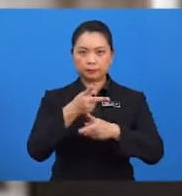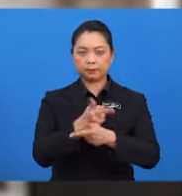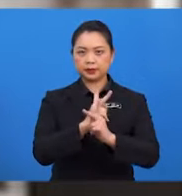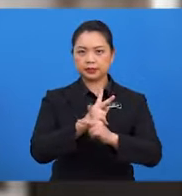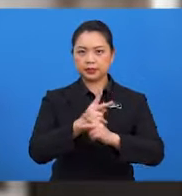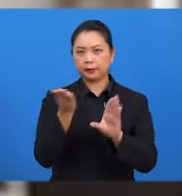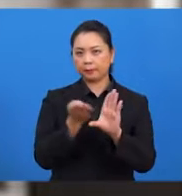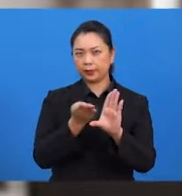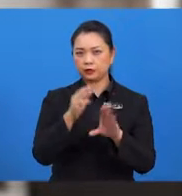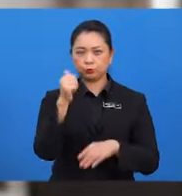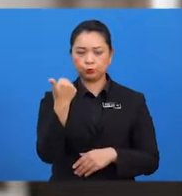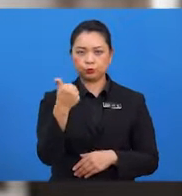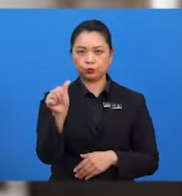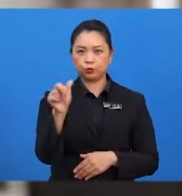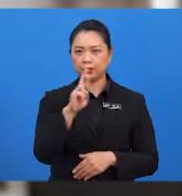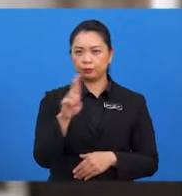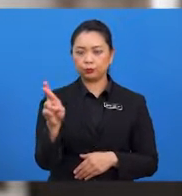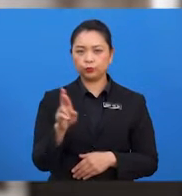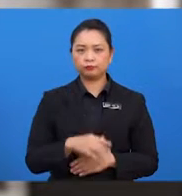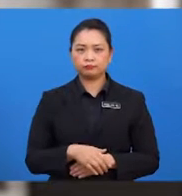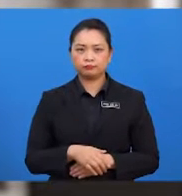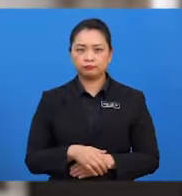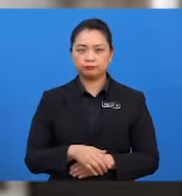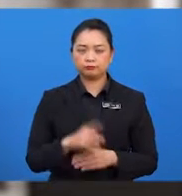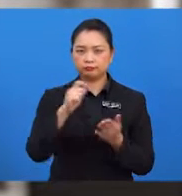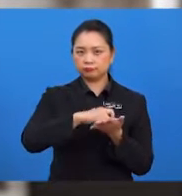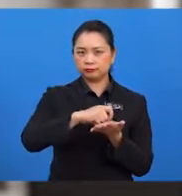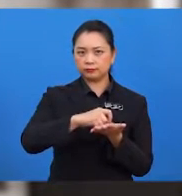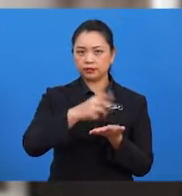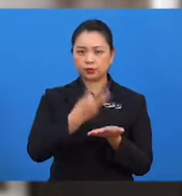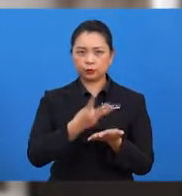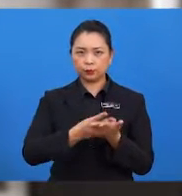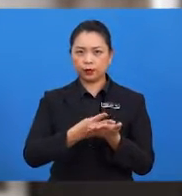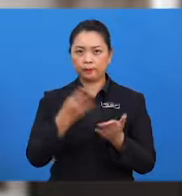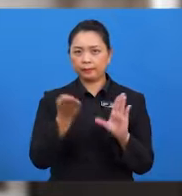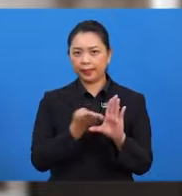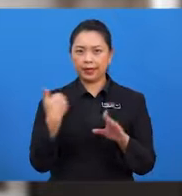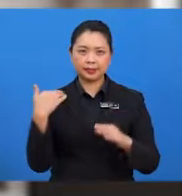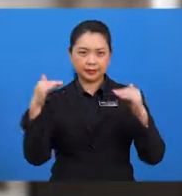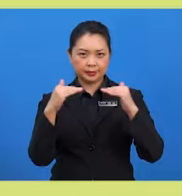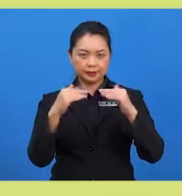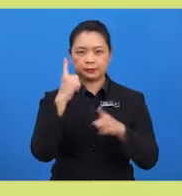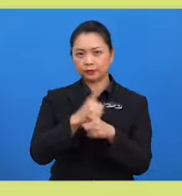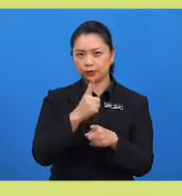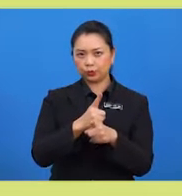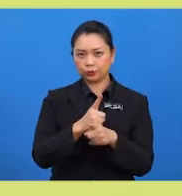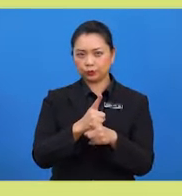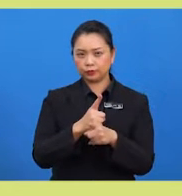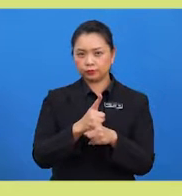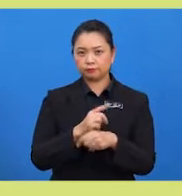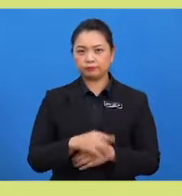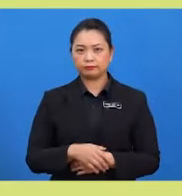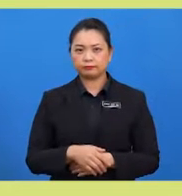bank RM10,000. Penyata kedudukan kewangan kita adalah seimbang kan? Jumlah aset